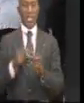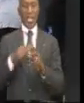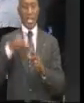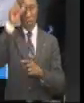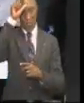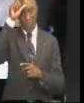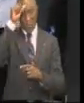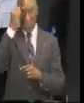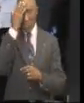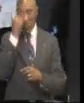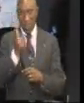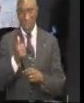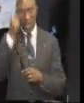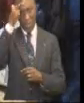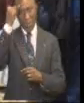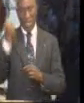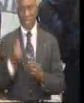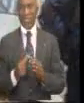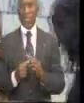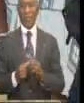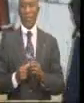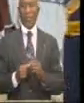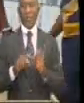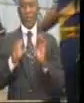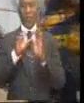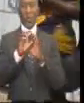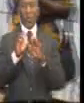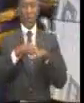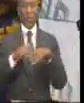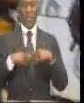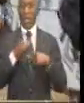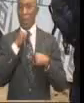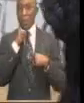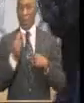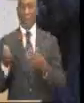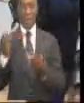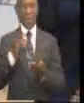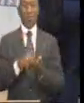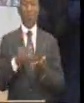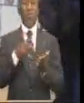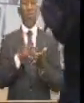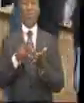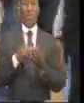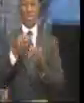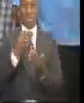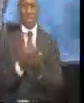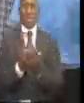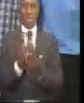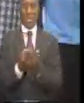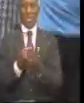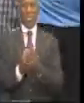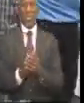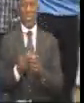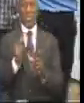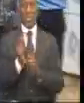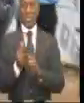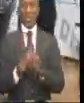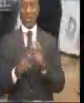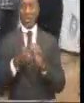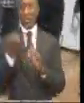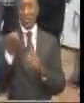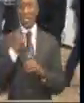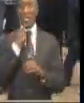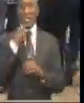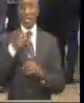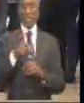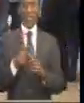les agents entraient et sortaient des installations de ces services de l'État. Hors micro, quelques-uns ont déclaré que cet arrêt de travail a